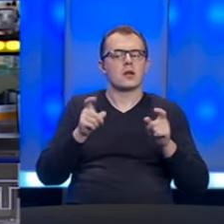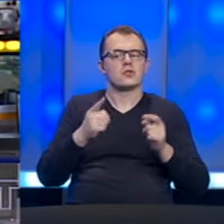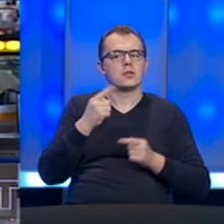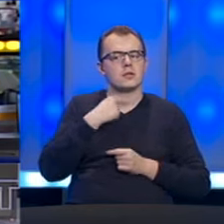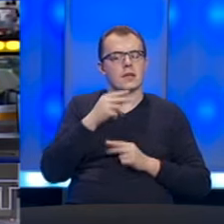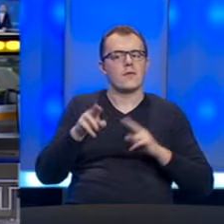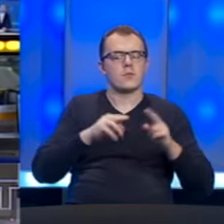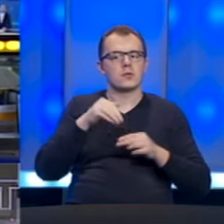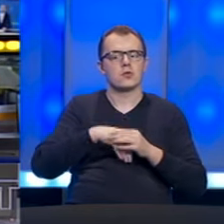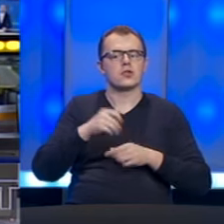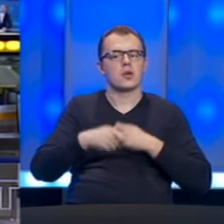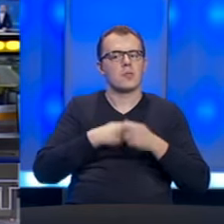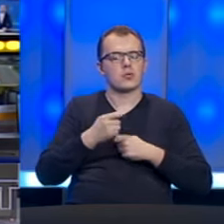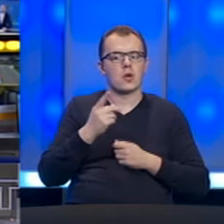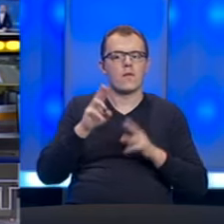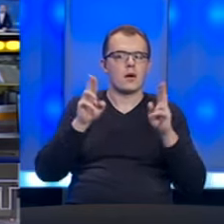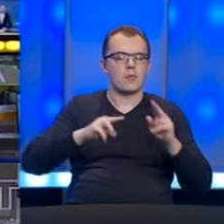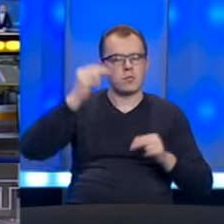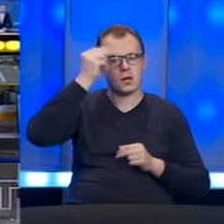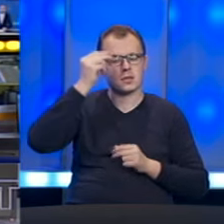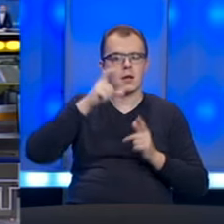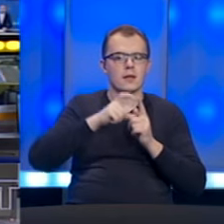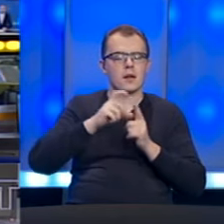izjavio je ministar unutrašnjih poslova Republike Srpske